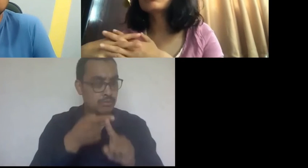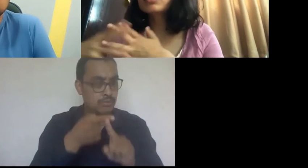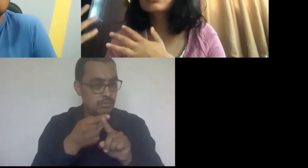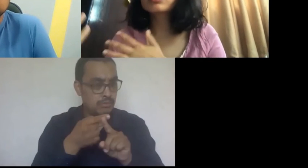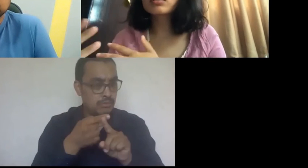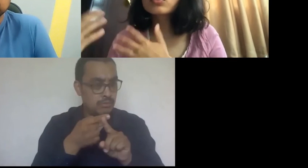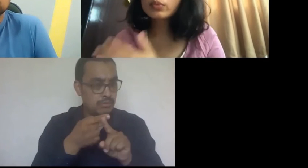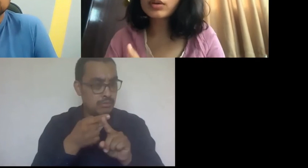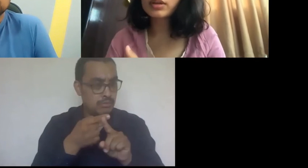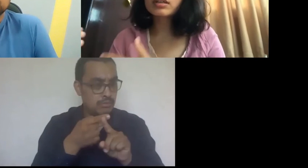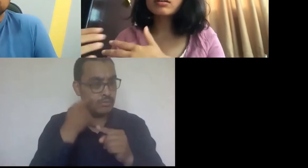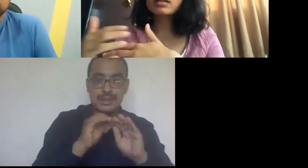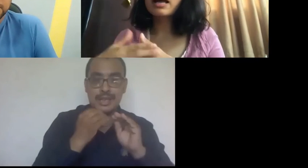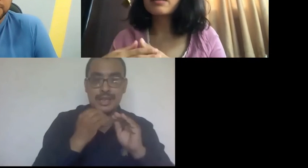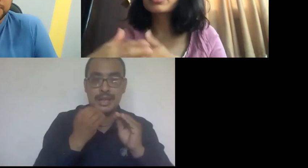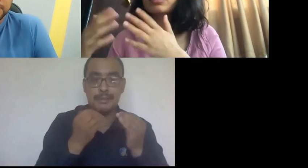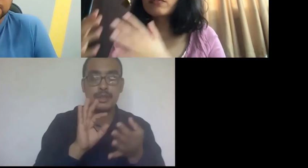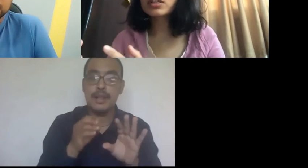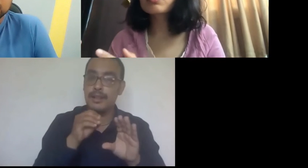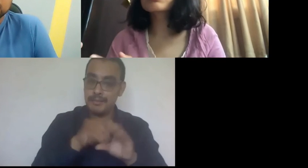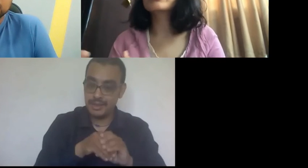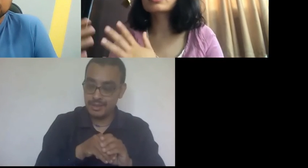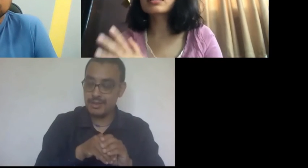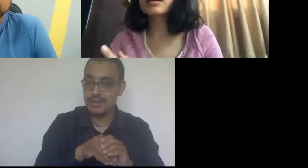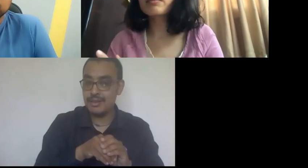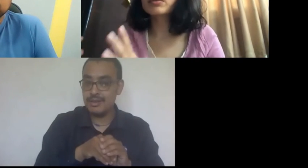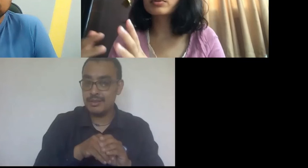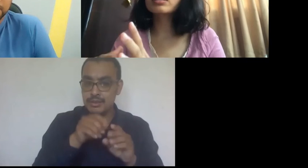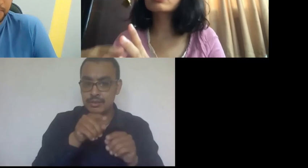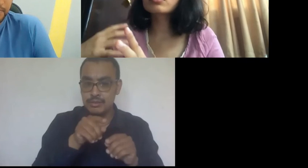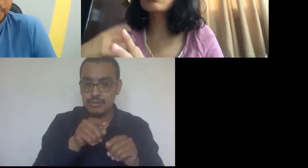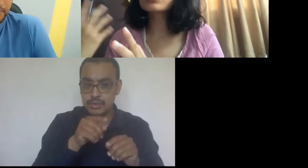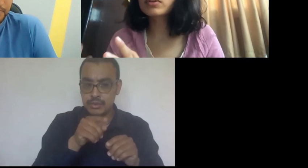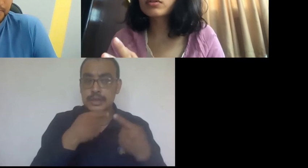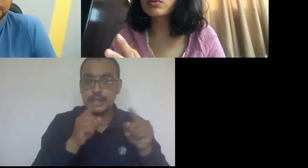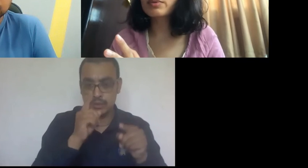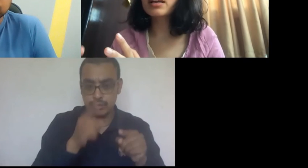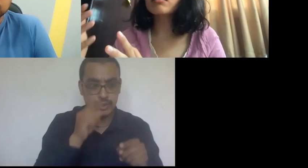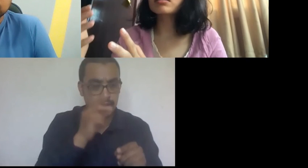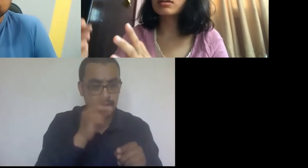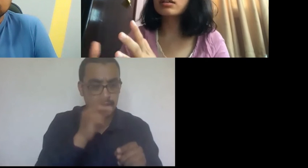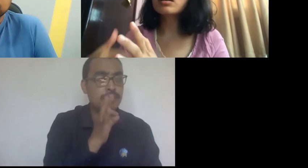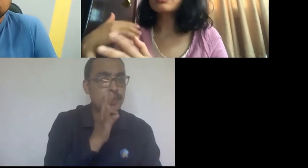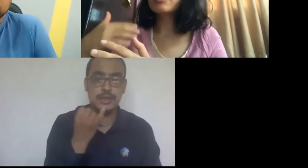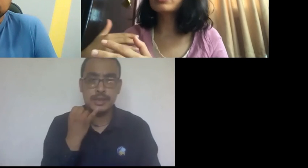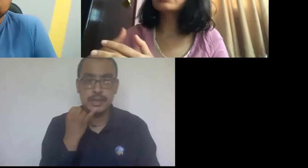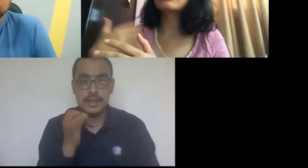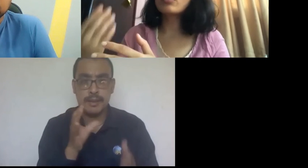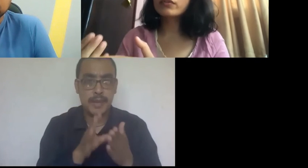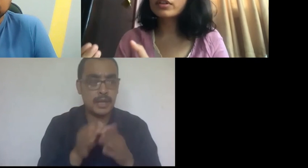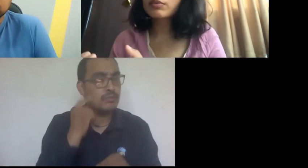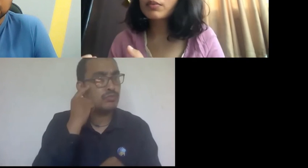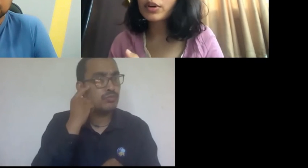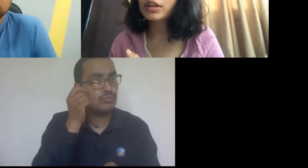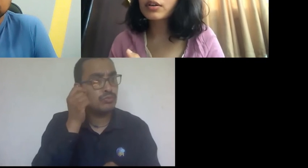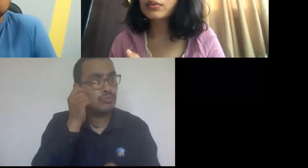त्यो कति ट्रु पनि हो कि किनभने हामीले त्यही फेसबुकहरू इन्स्टाग्रामहरूबाट यस्तो मोटिभेसनहरू पाइरहेको हुन्छ होइन आफूलाई सेल्फ